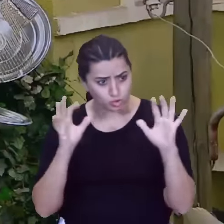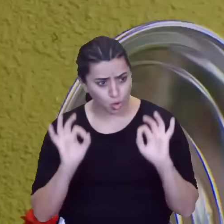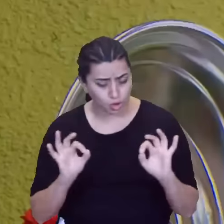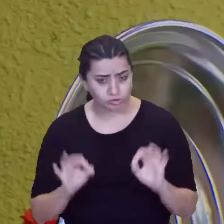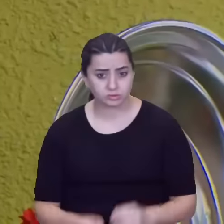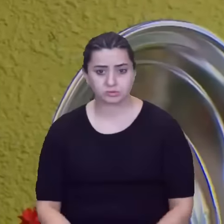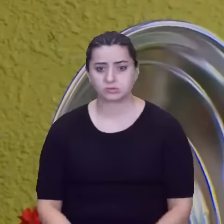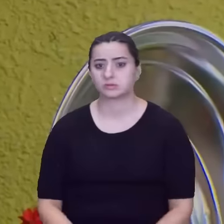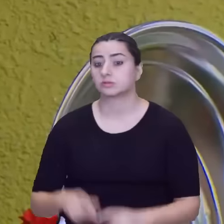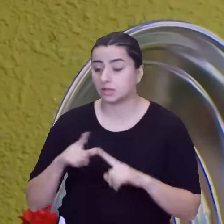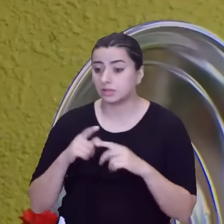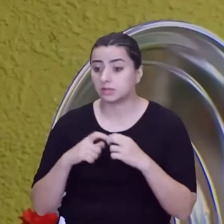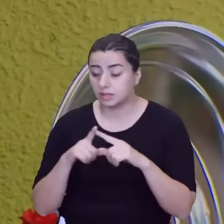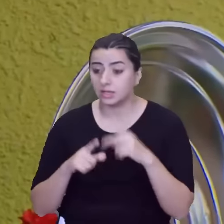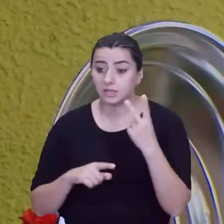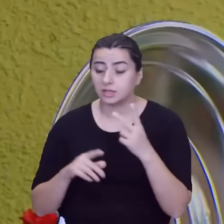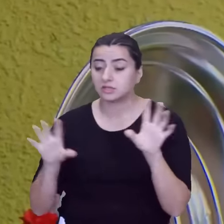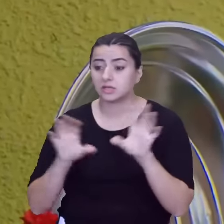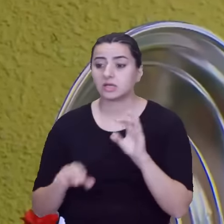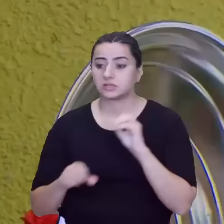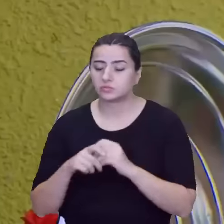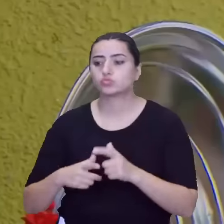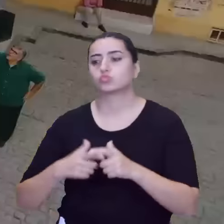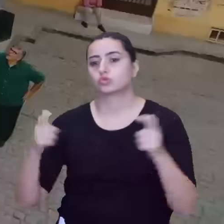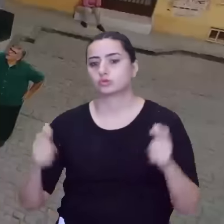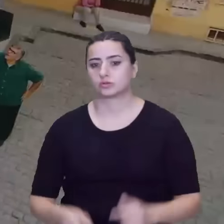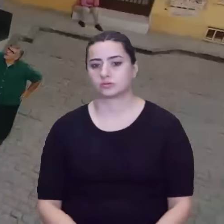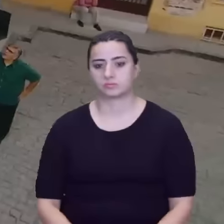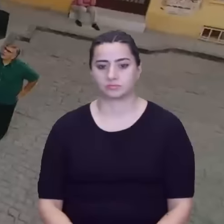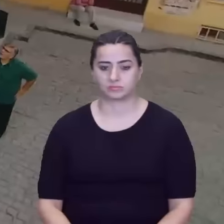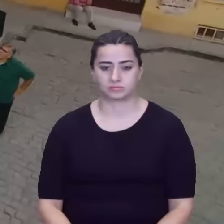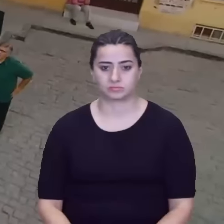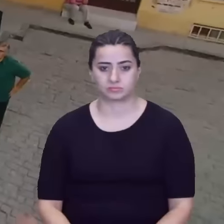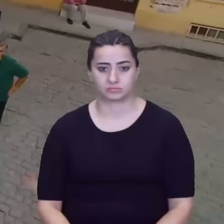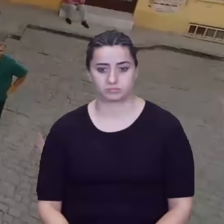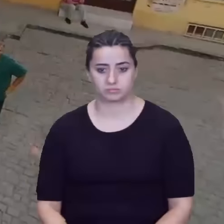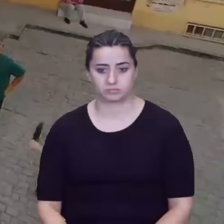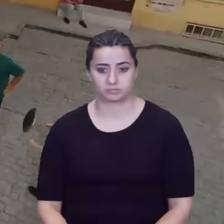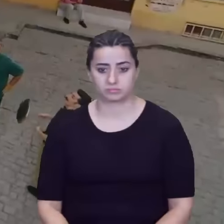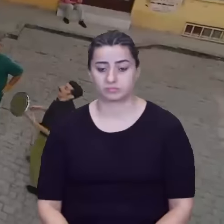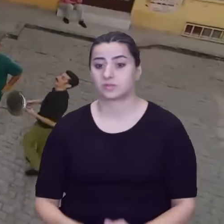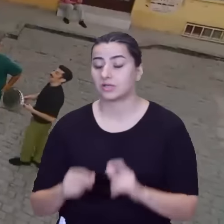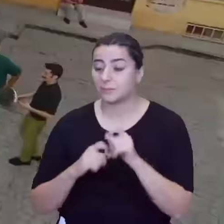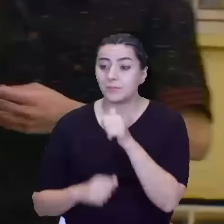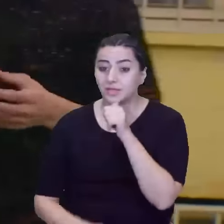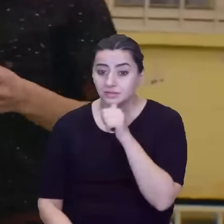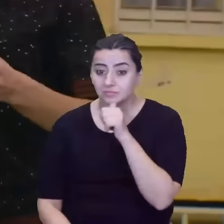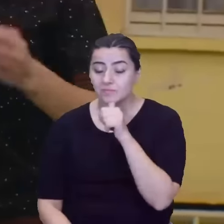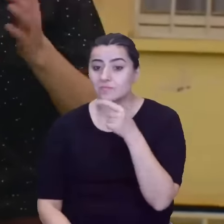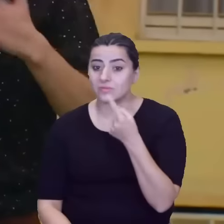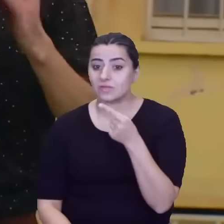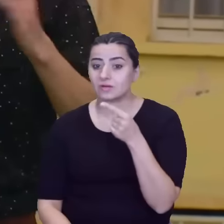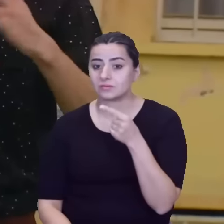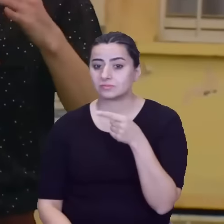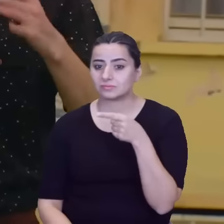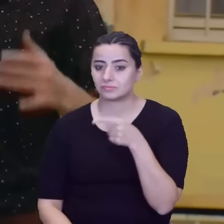mi? TRT 2'yi çekene kadar bu şey büyüyecek. Cezvede lehimlenmiş. Seyfi Beyciğim, Seyfi Beyciğim, efendim. Bir de